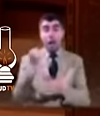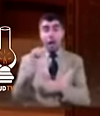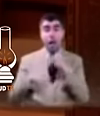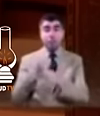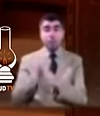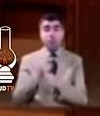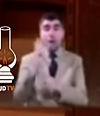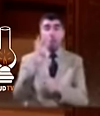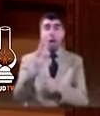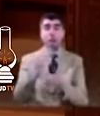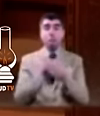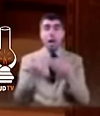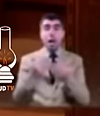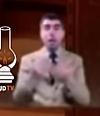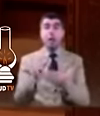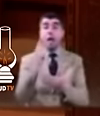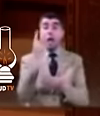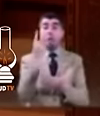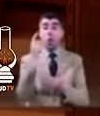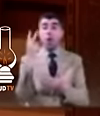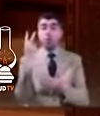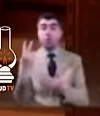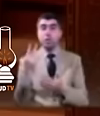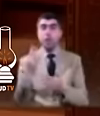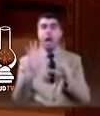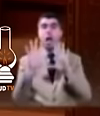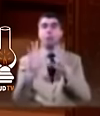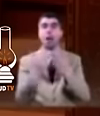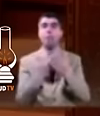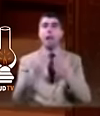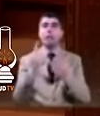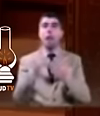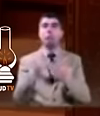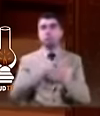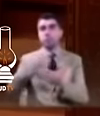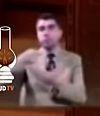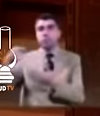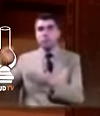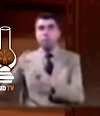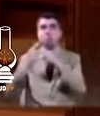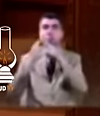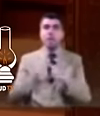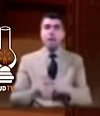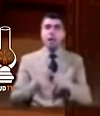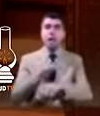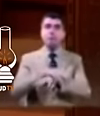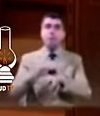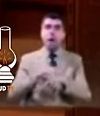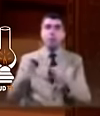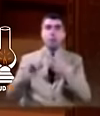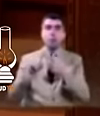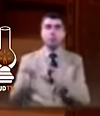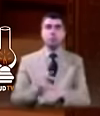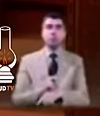الدرهم، 2021 غتولي 10 ملايير ديال الدرهم اللي غترصد للجهات. إضافة إلى الموارد المرصدة للجماعة الترابية واللي